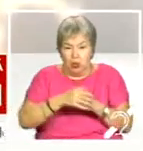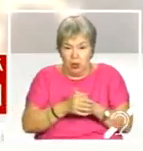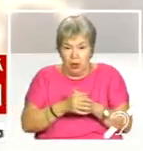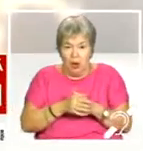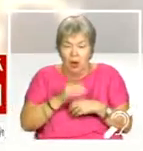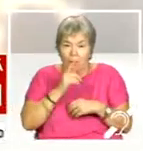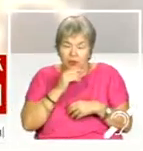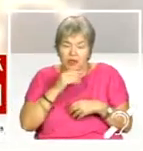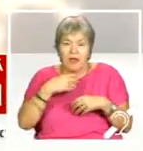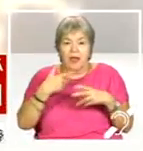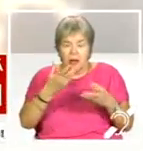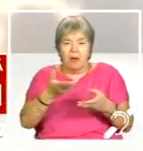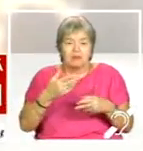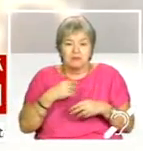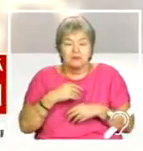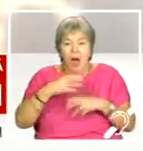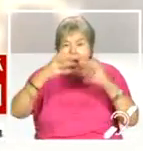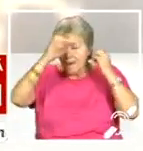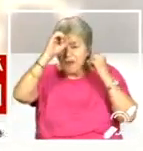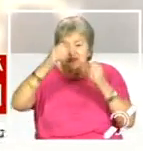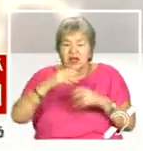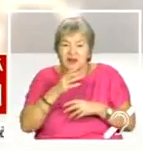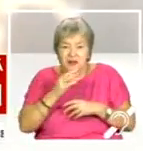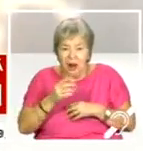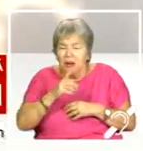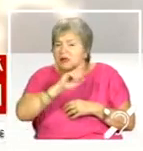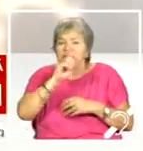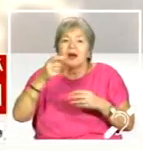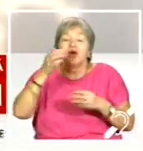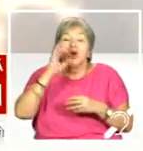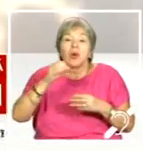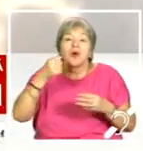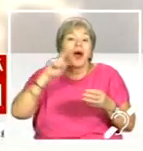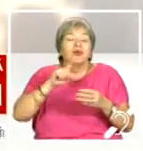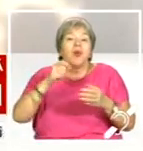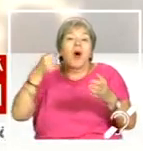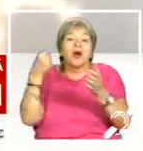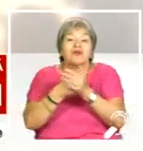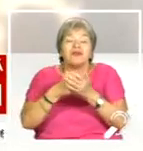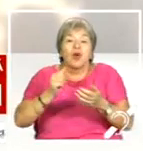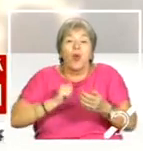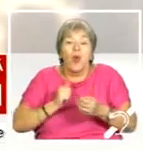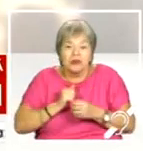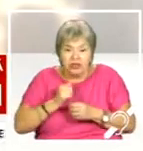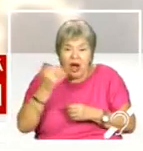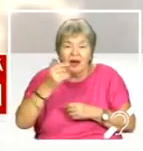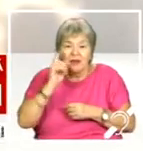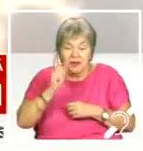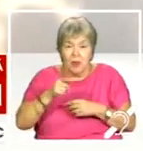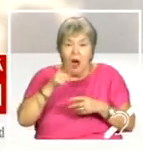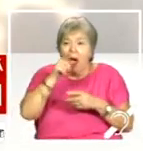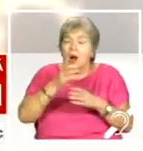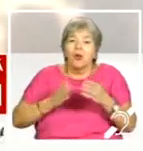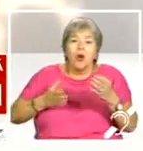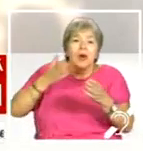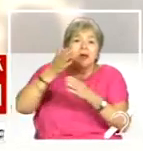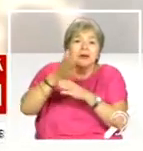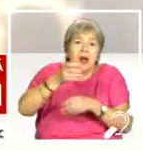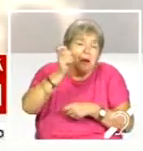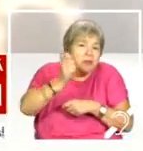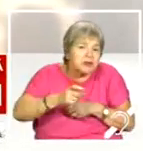ambasada, însă sus ridiciare susțin că nici măcar nu a nimerit ușa care trebuie, pentru că pe acolo este intrarea pentru locatarii